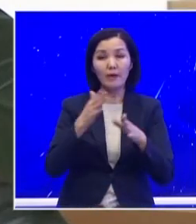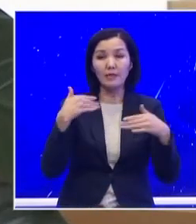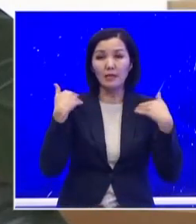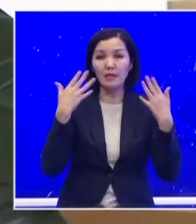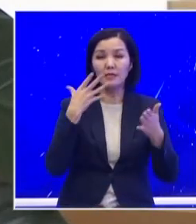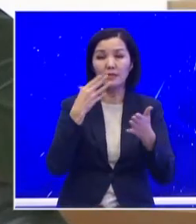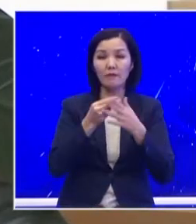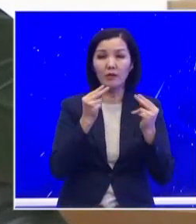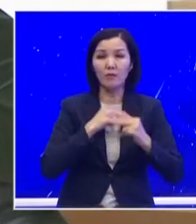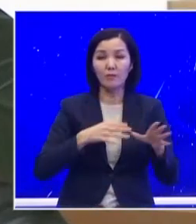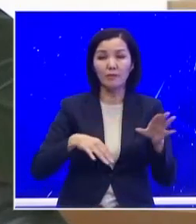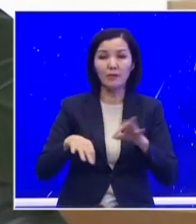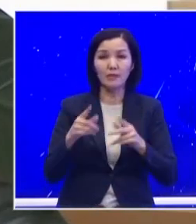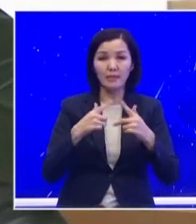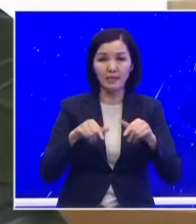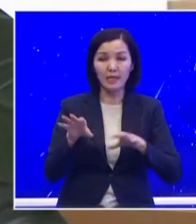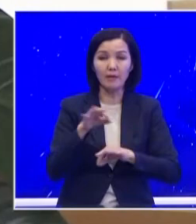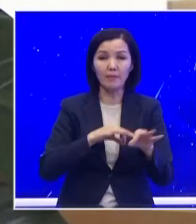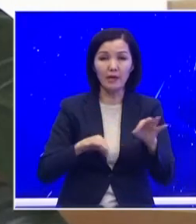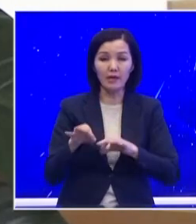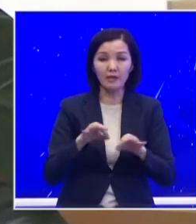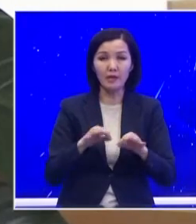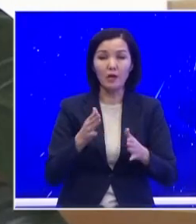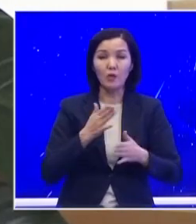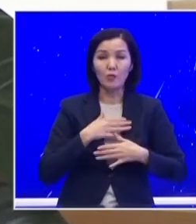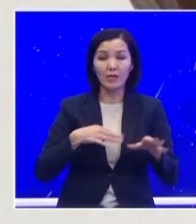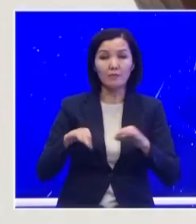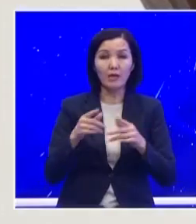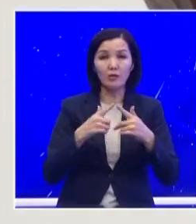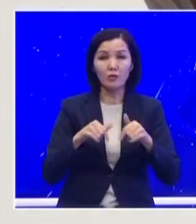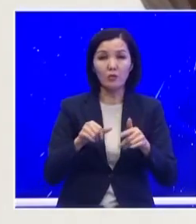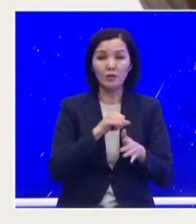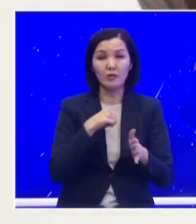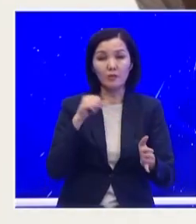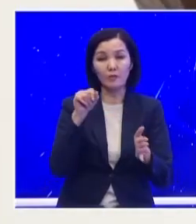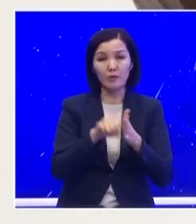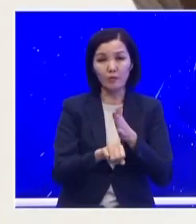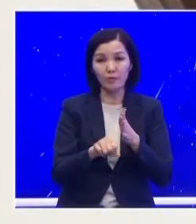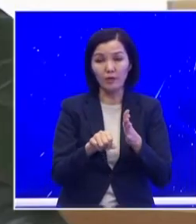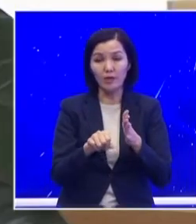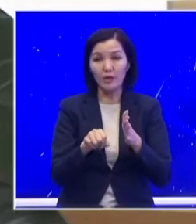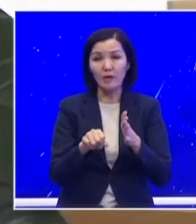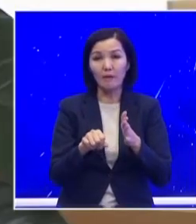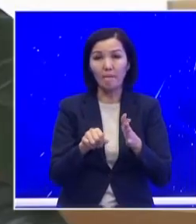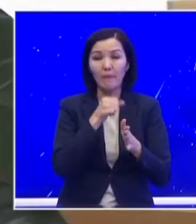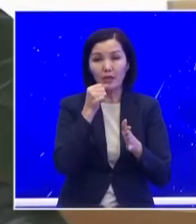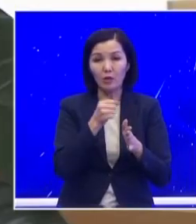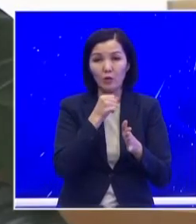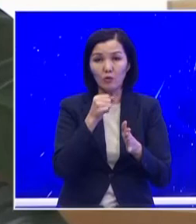работы создания проекта. Проект создан по суицидальному поведению подростков. Проект мы